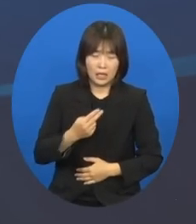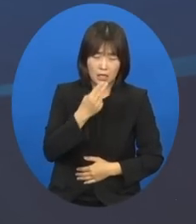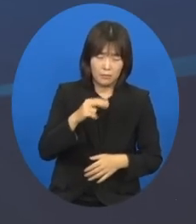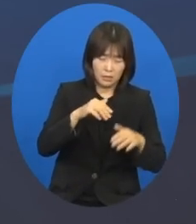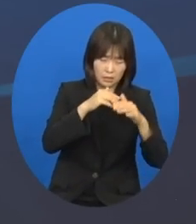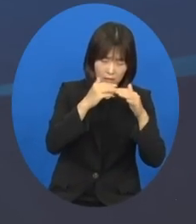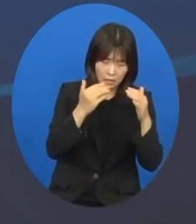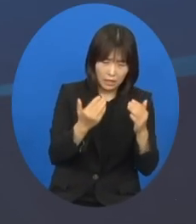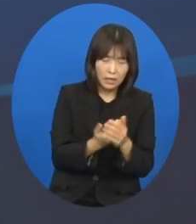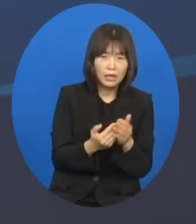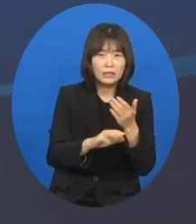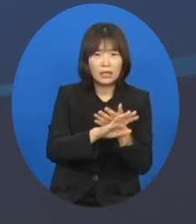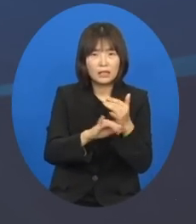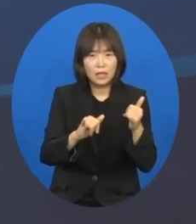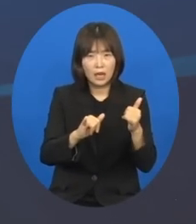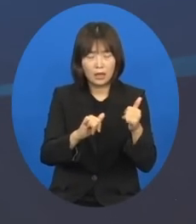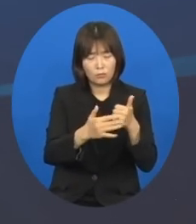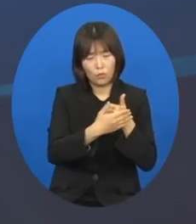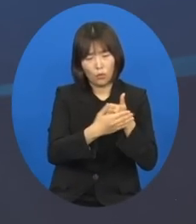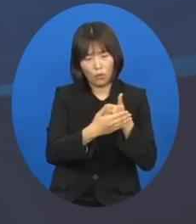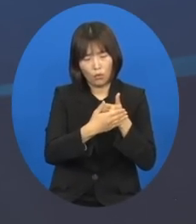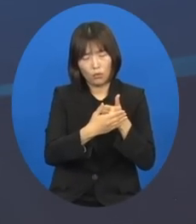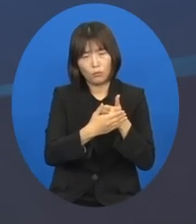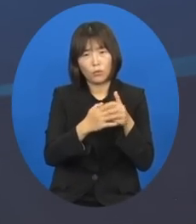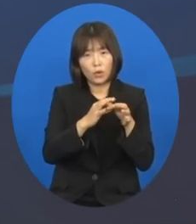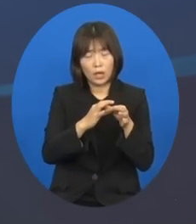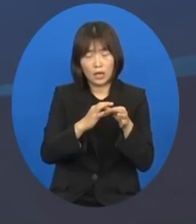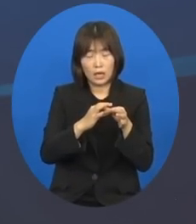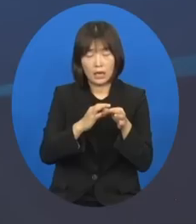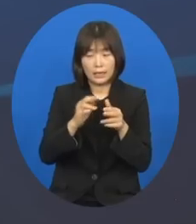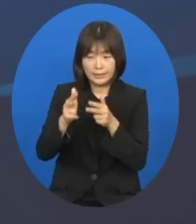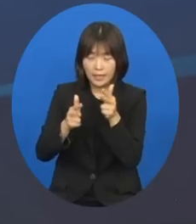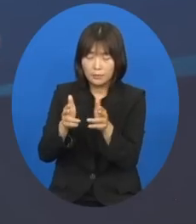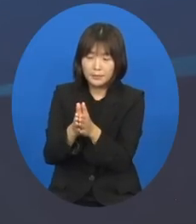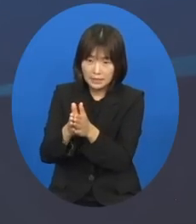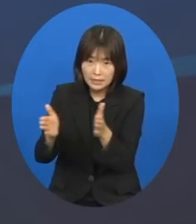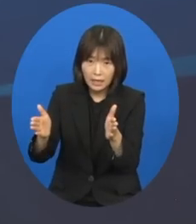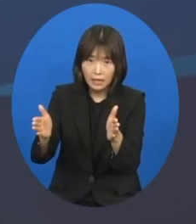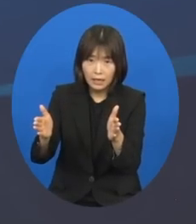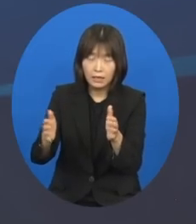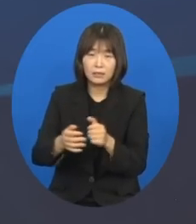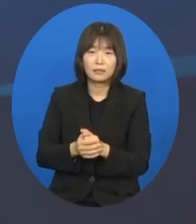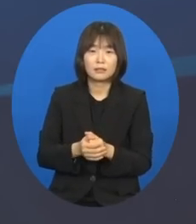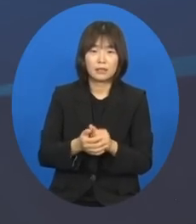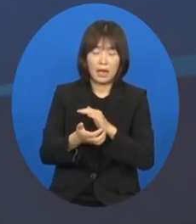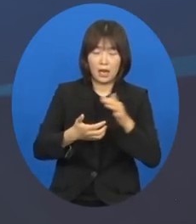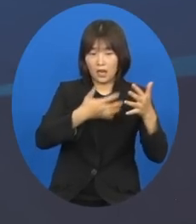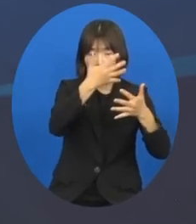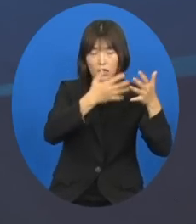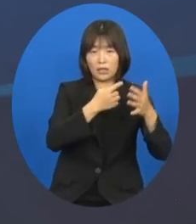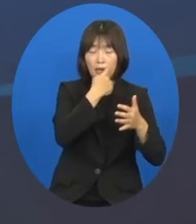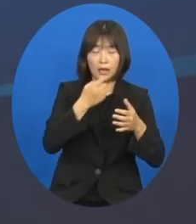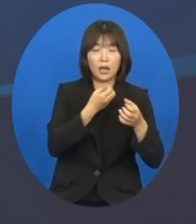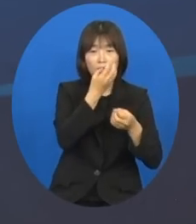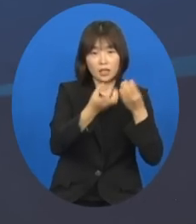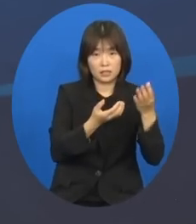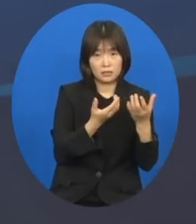사람 도움을 얻어서 시작한 사업이 내일 모레 아까 우리 영상 간증처럼